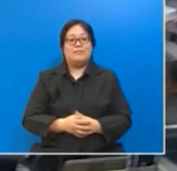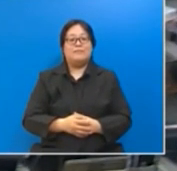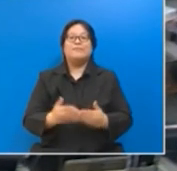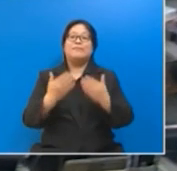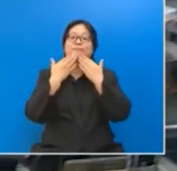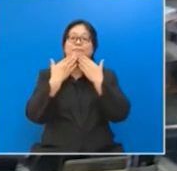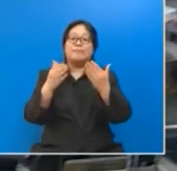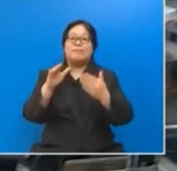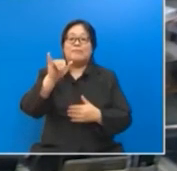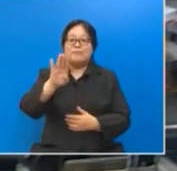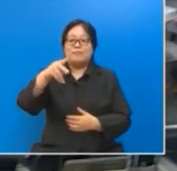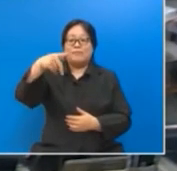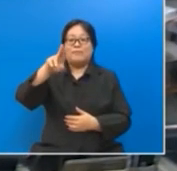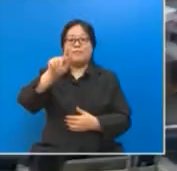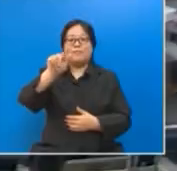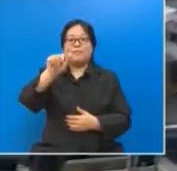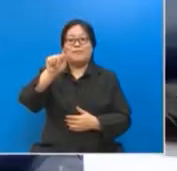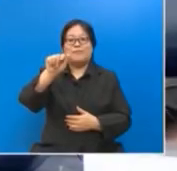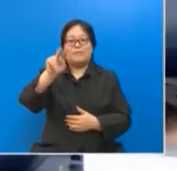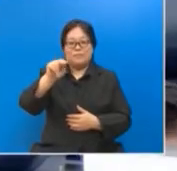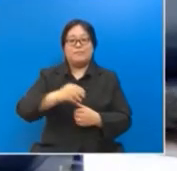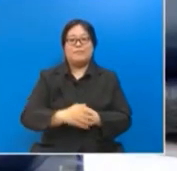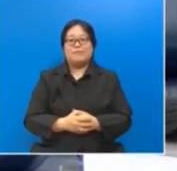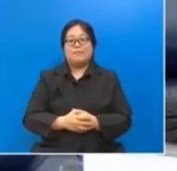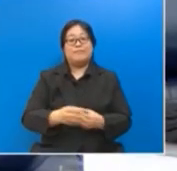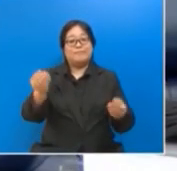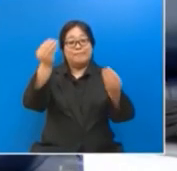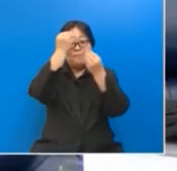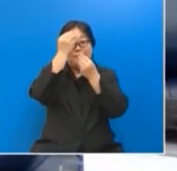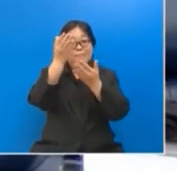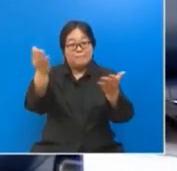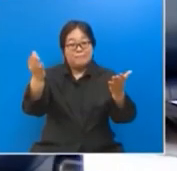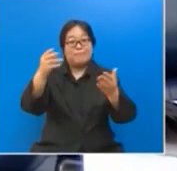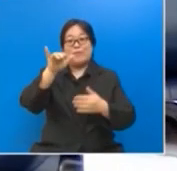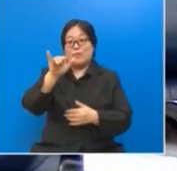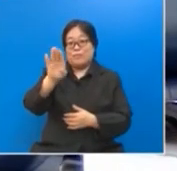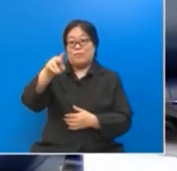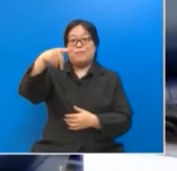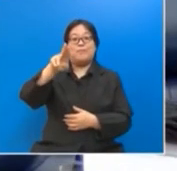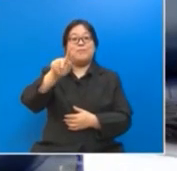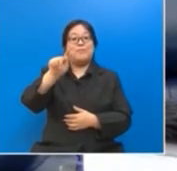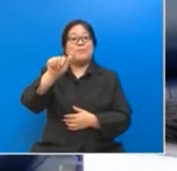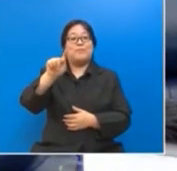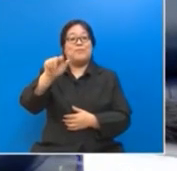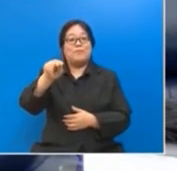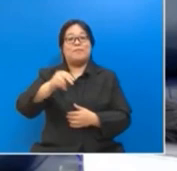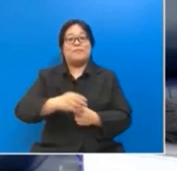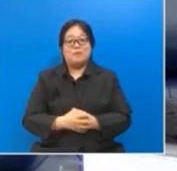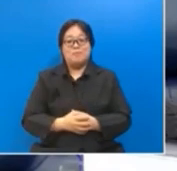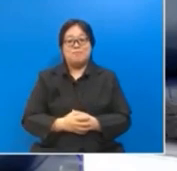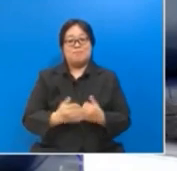Terima kasih YB Putatan. Untuk maklumat YB Putatan, setakat